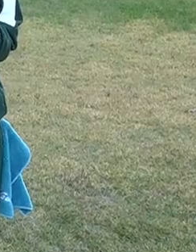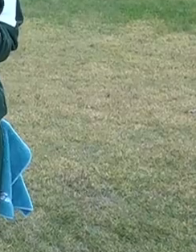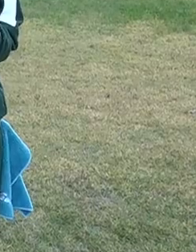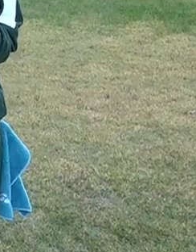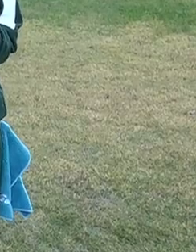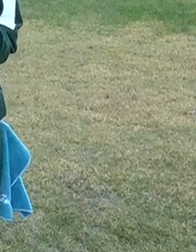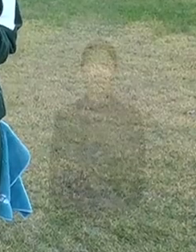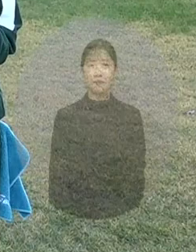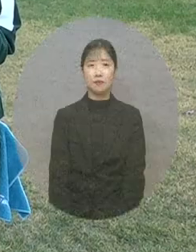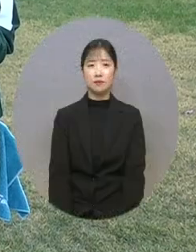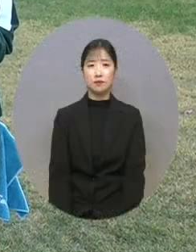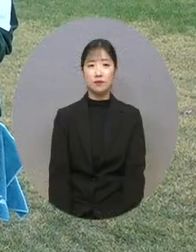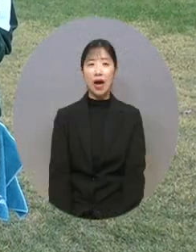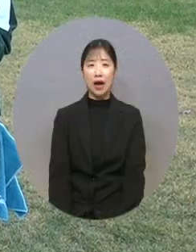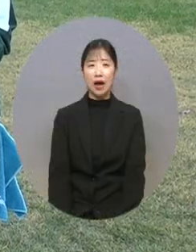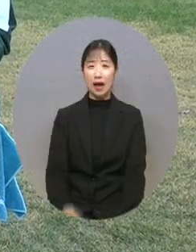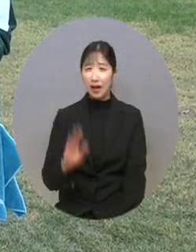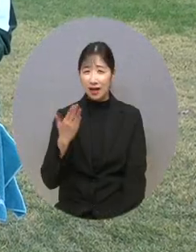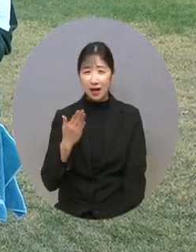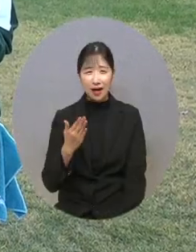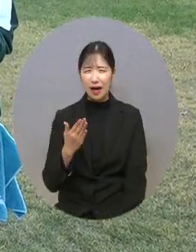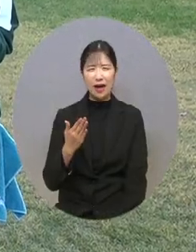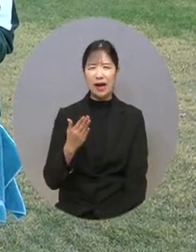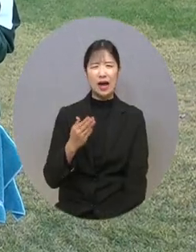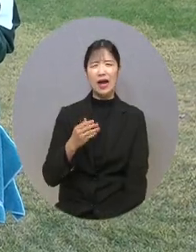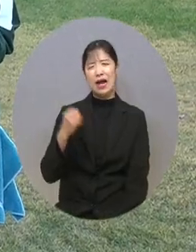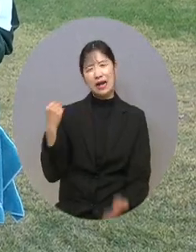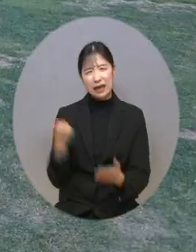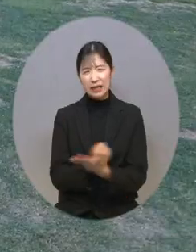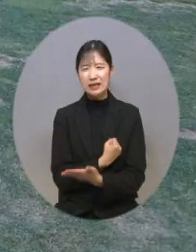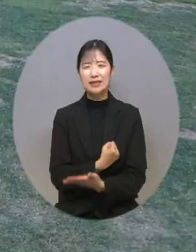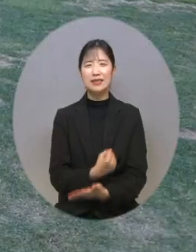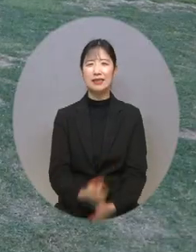아, 밀렸다. 어, 막장이다. 아이고. 어떻게 돼?